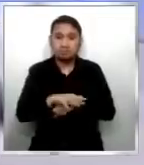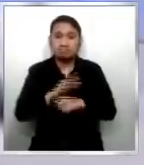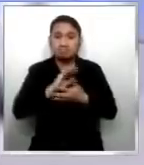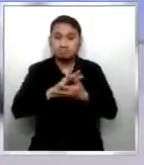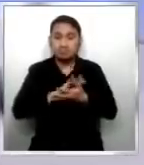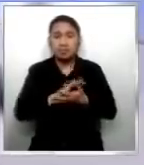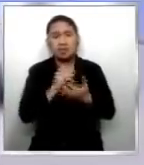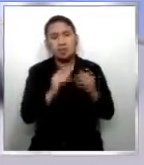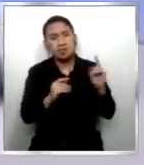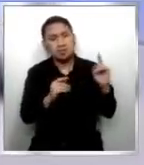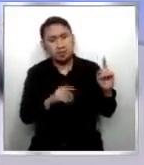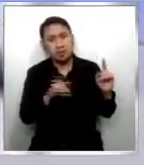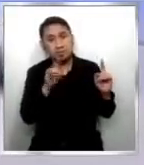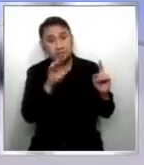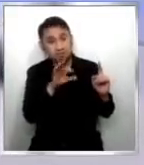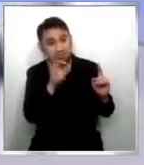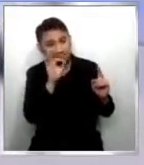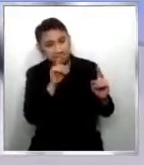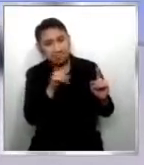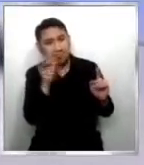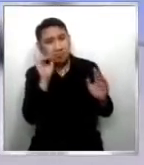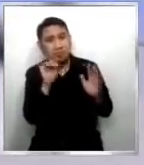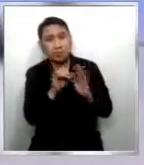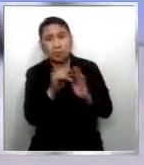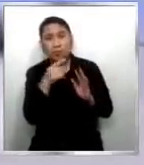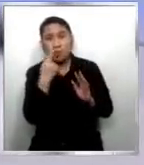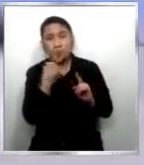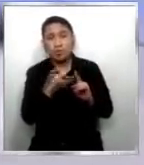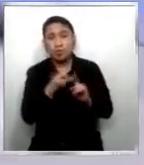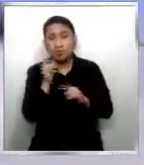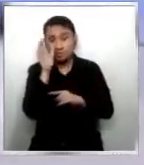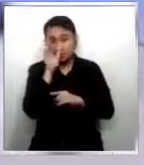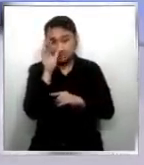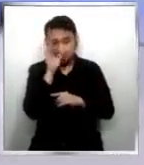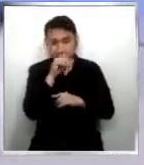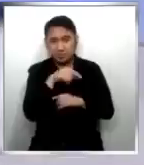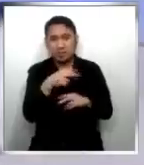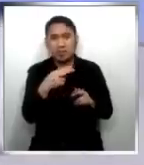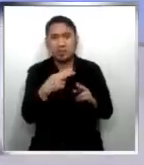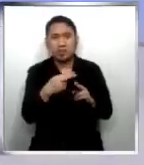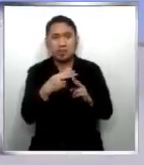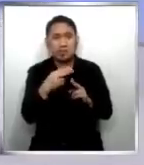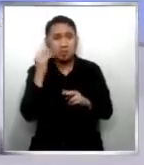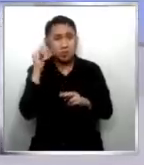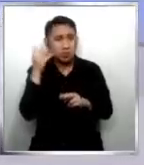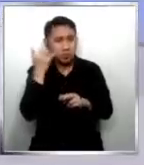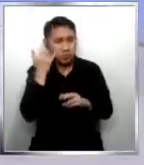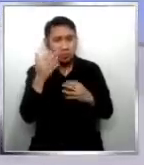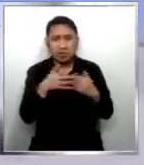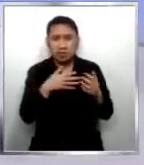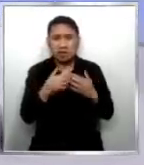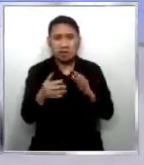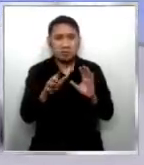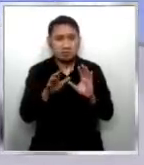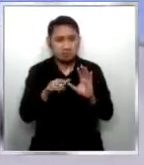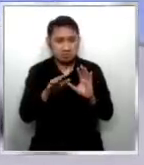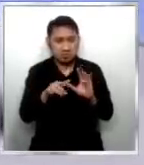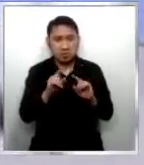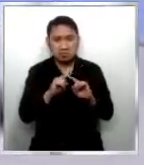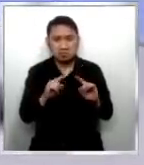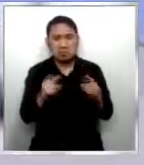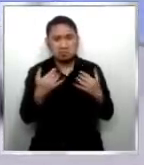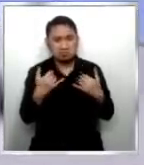sa mga nakilala namin sa Danau City sa Cebu, si Judeline, na kahit pa may kapansanan, lakas loob